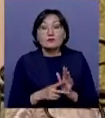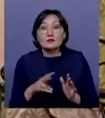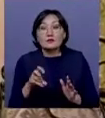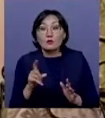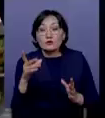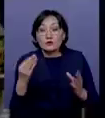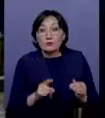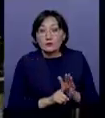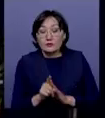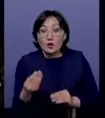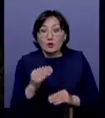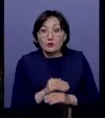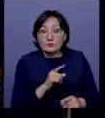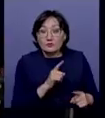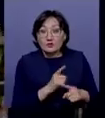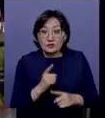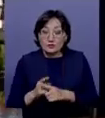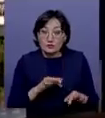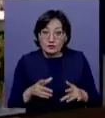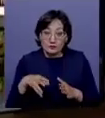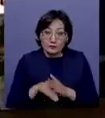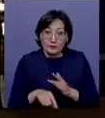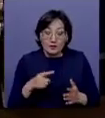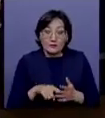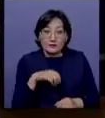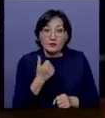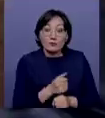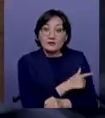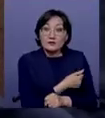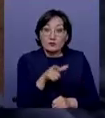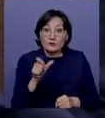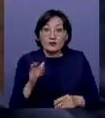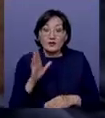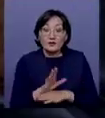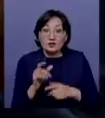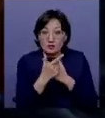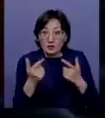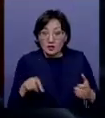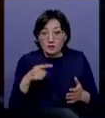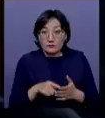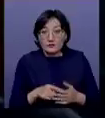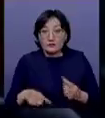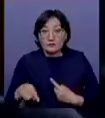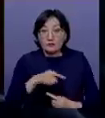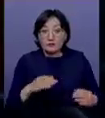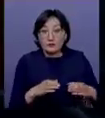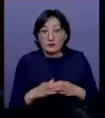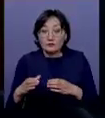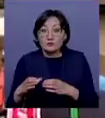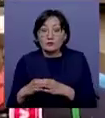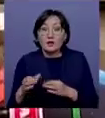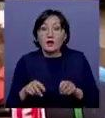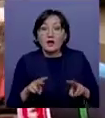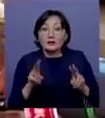наурыздан бастап қосымша шектеу шаралары енгізілді. Қаланың бас санитарлық дәрігерінің қаулысы жарияланды. Қалада кәсіпкерлік нысандарына қойылатын